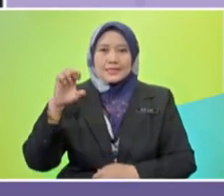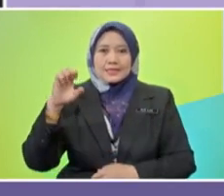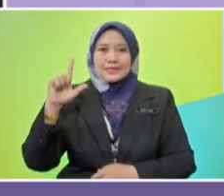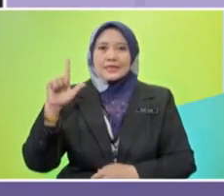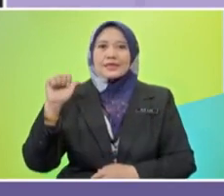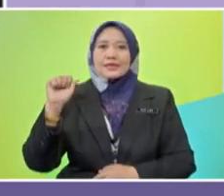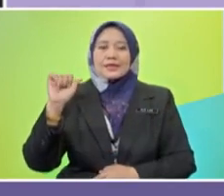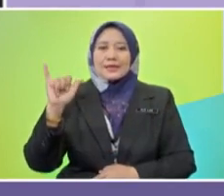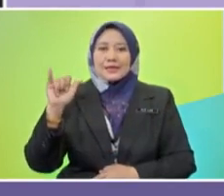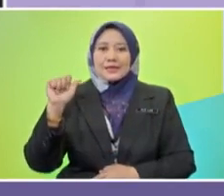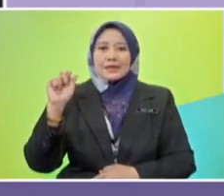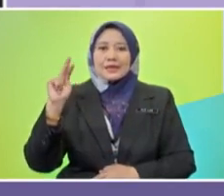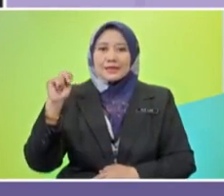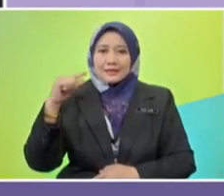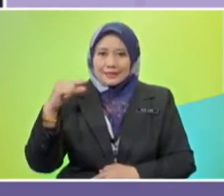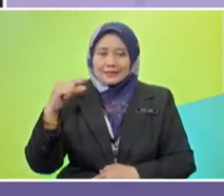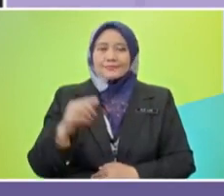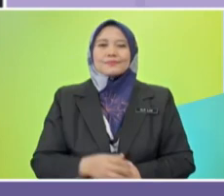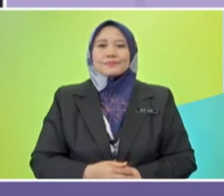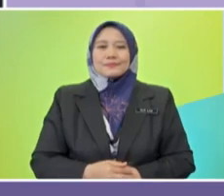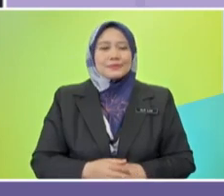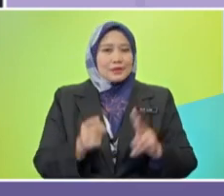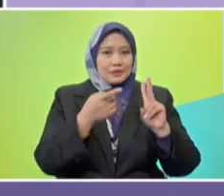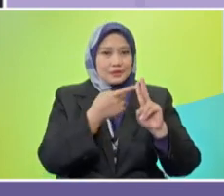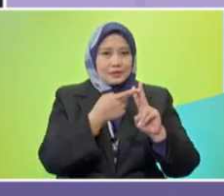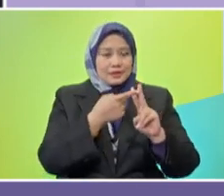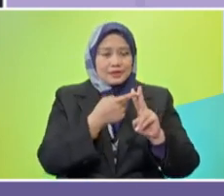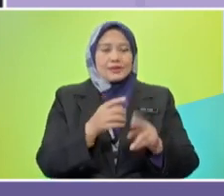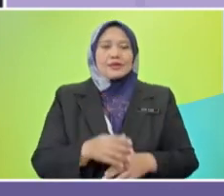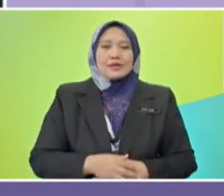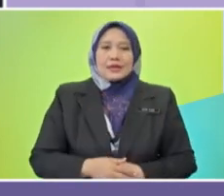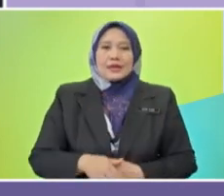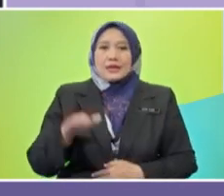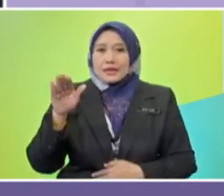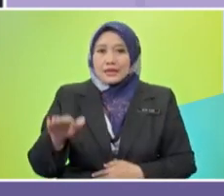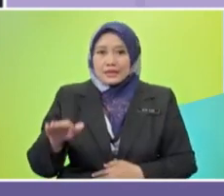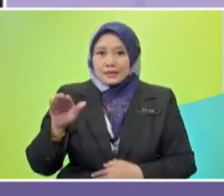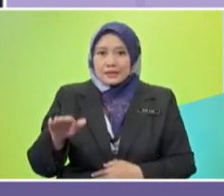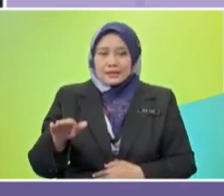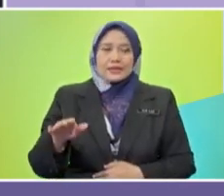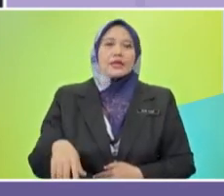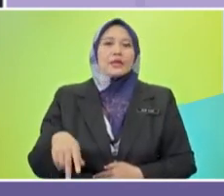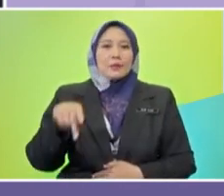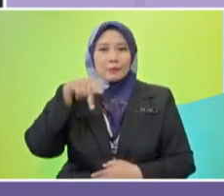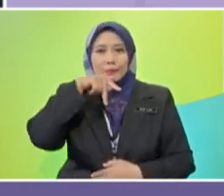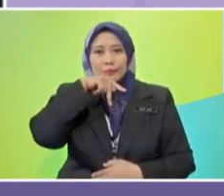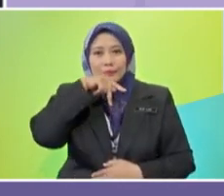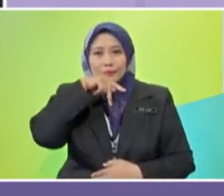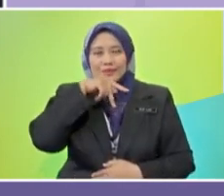tercinta. Ya. Dan yang kedua, adik putri Nur Alisha binti Azizan juga dari SK2 Taman